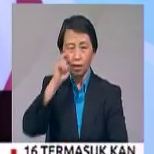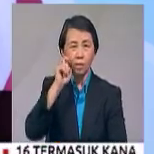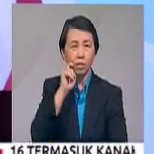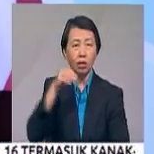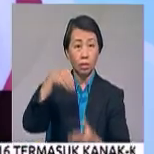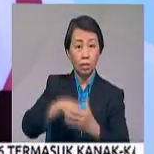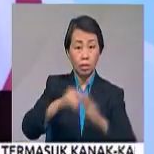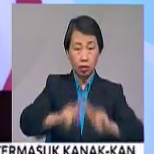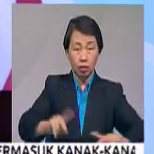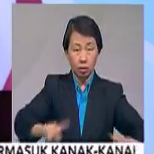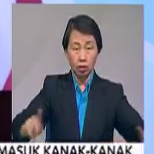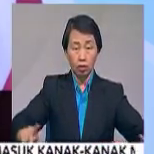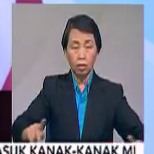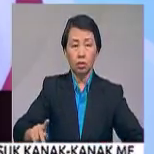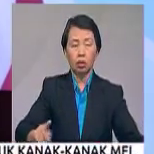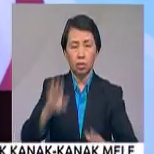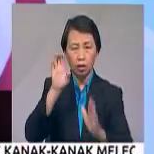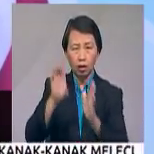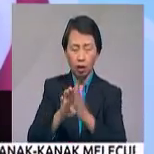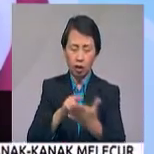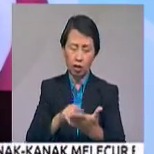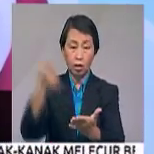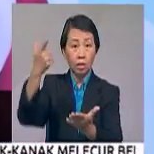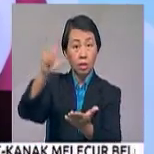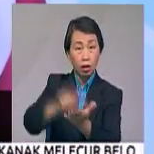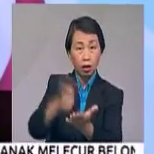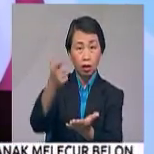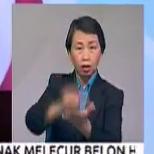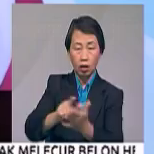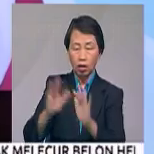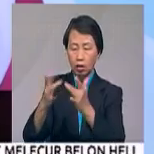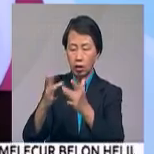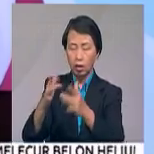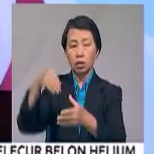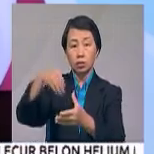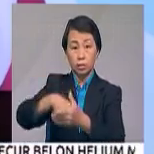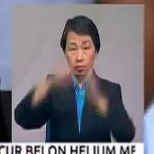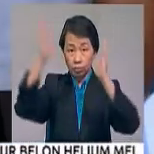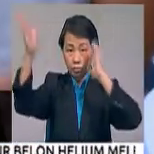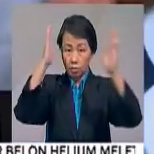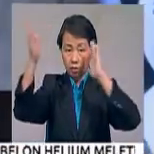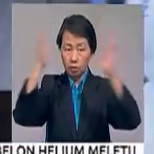kanak-kanak, iaitu child pornography yang dimuat turun oleh pengguna internet di Malaysia.